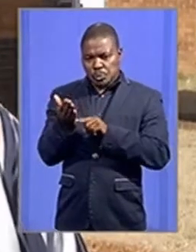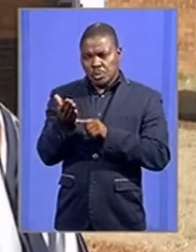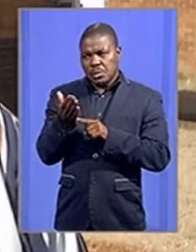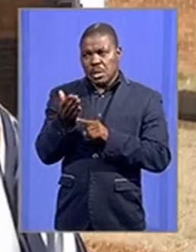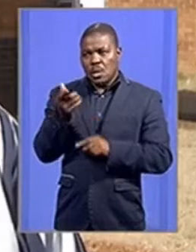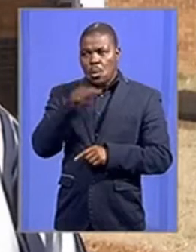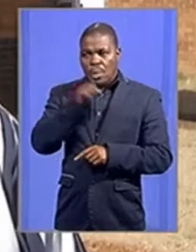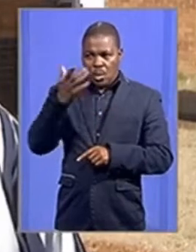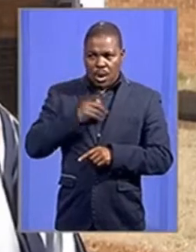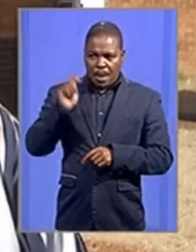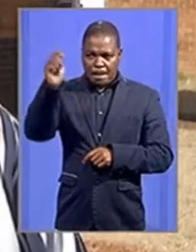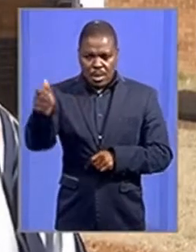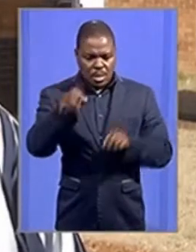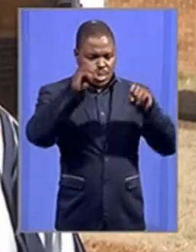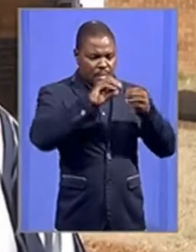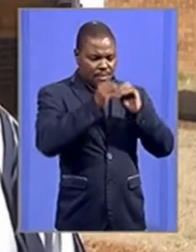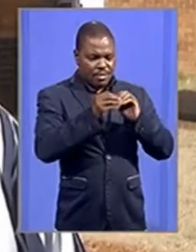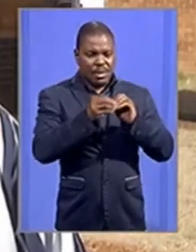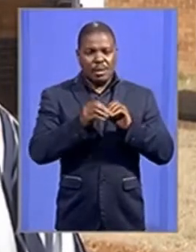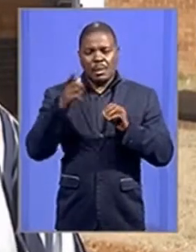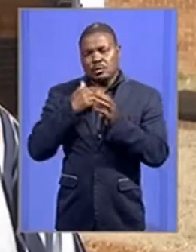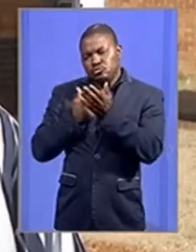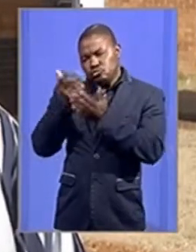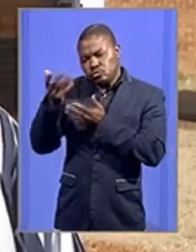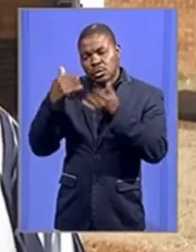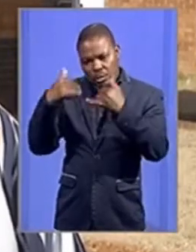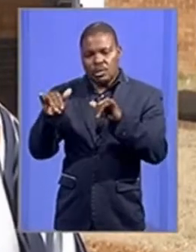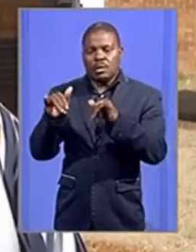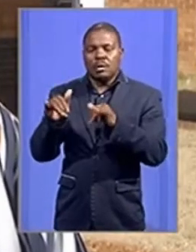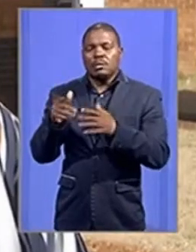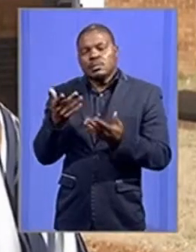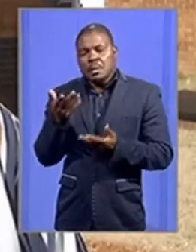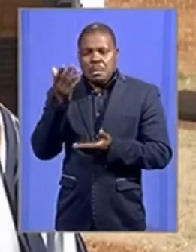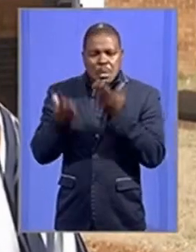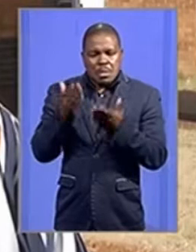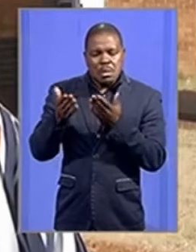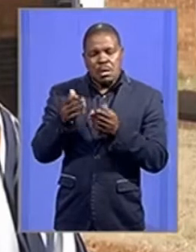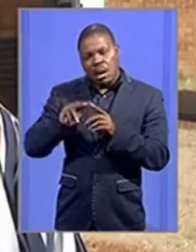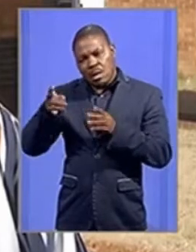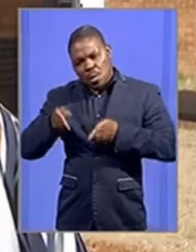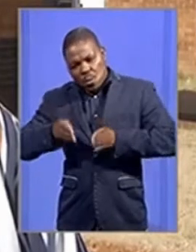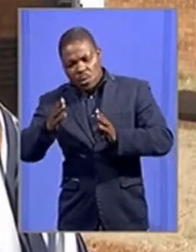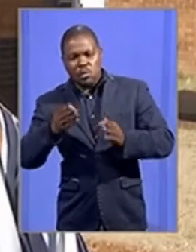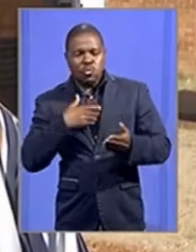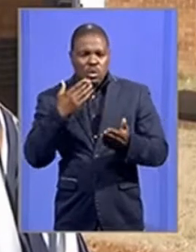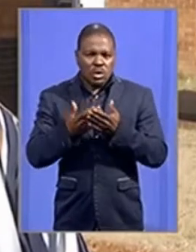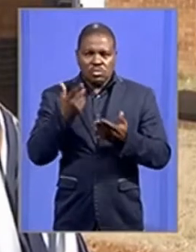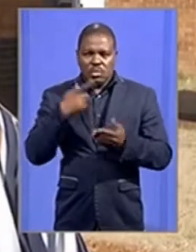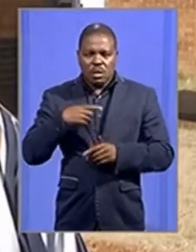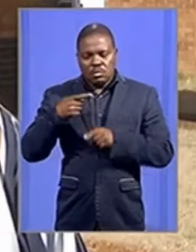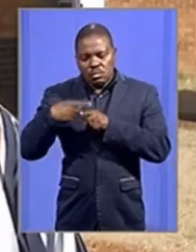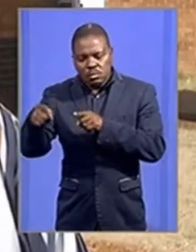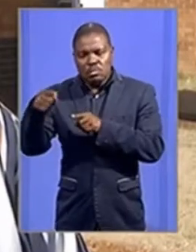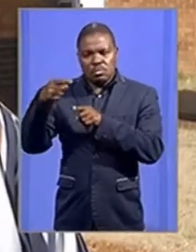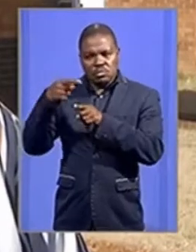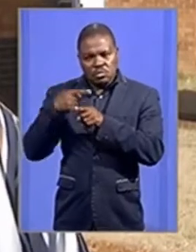ba e re fileng yona empa re santse re kopa re buisana le bona gore na ga gona mokgwa o ka etsang gore re kgone gore re ipatale ka